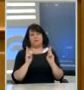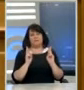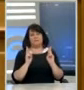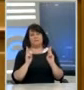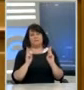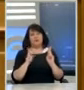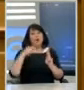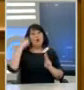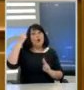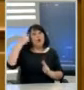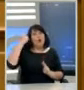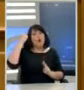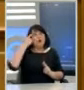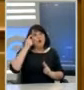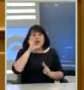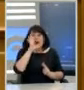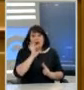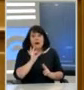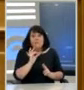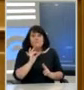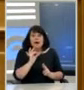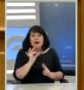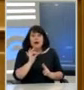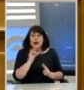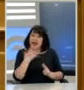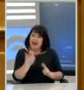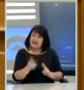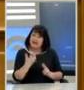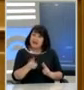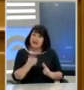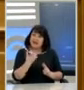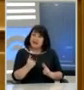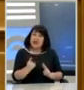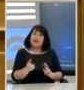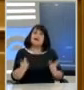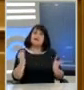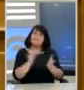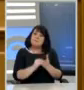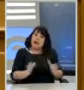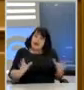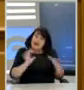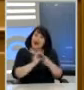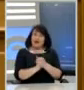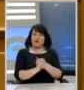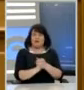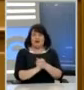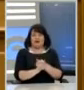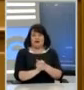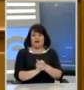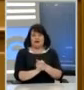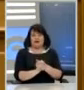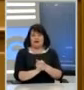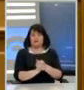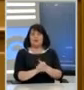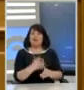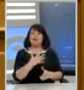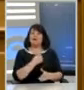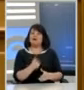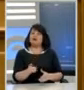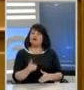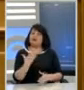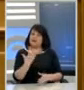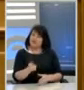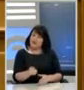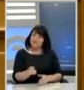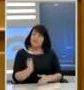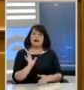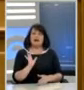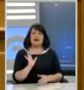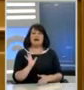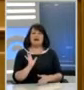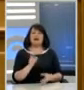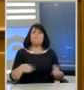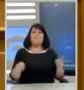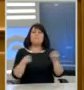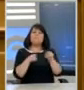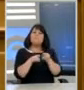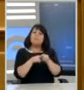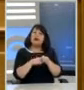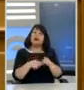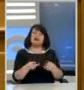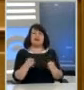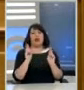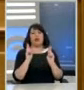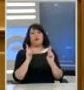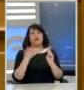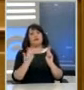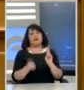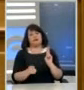όραμα. Όταν τα δει αυτά, θα ενωθεί και πάλι η κοινωνία. Η εμπιστοσύνη θα επιστρέψει, μαζί θα επιστρέψει και η